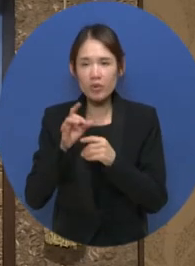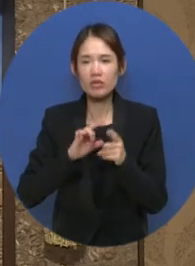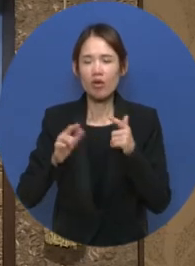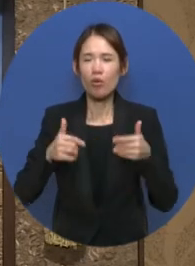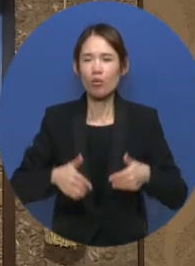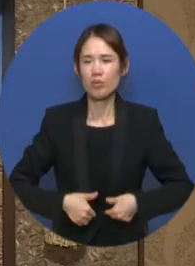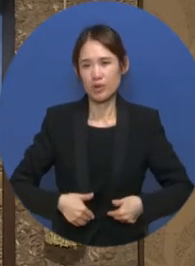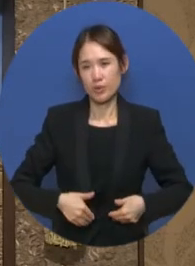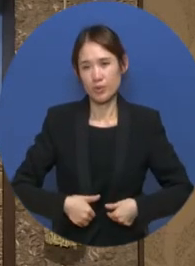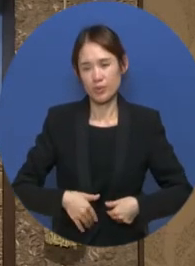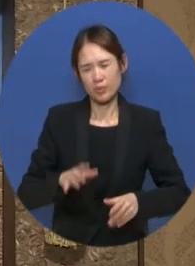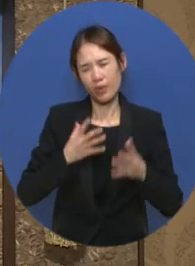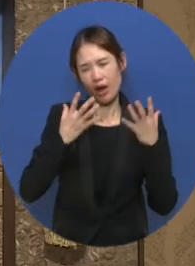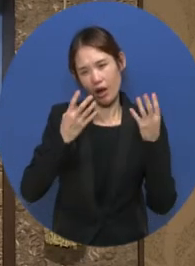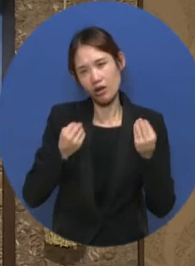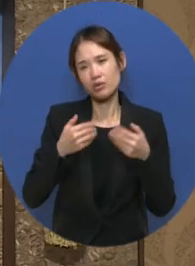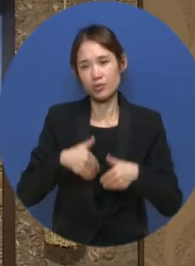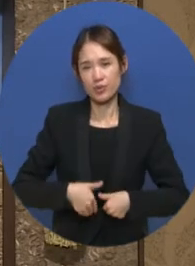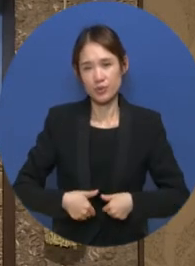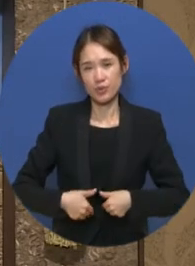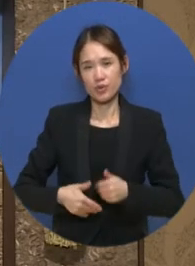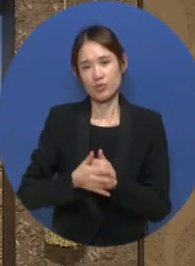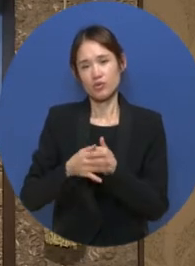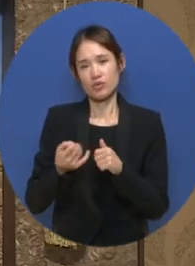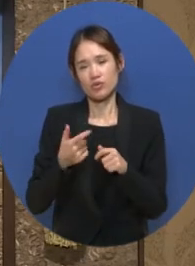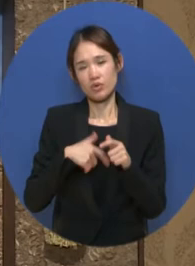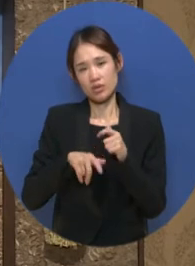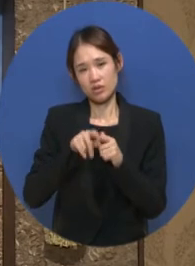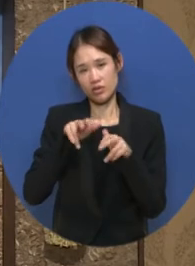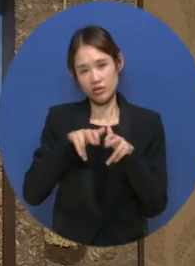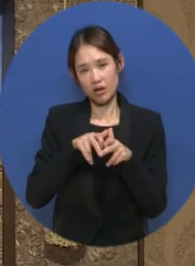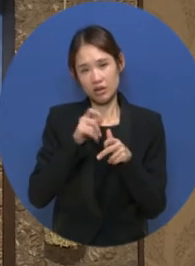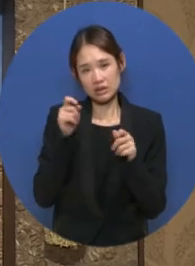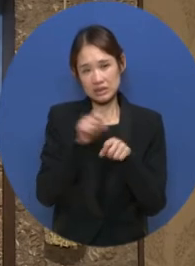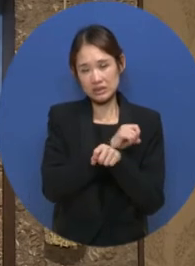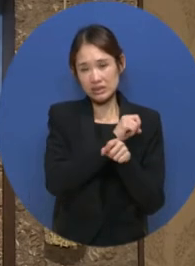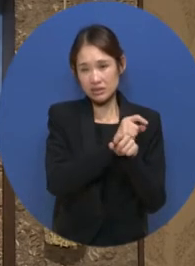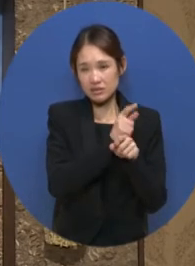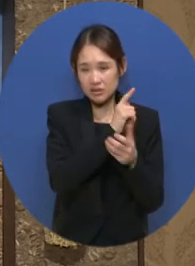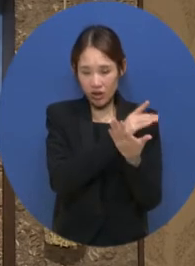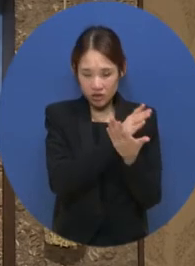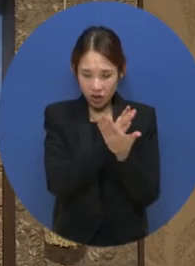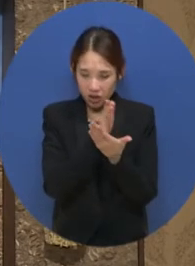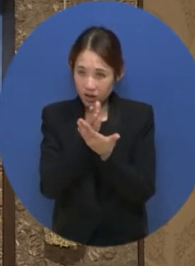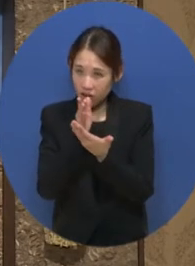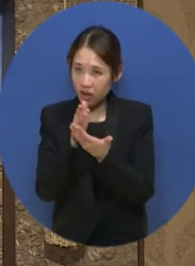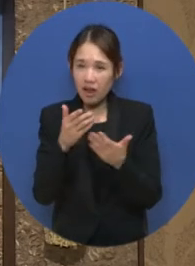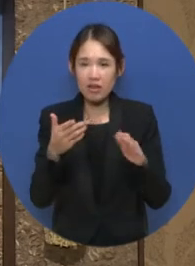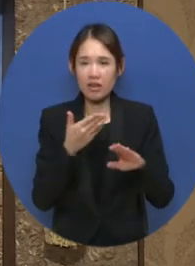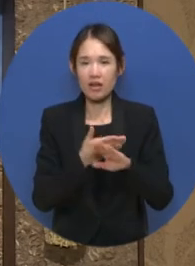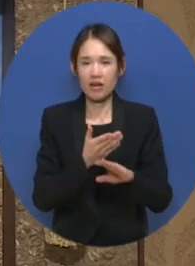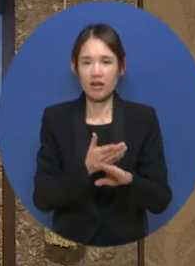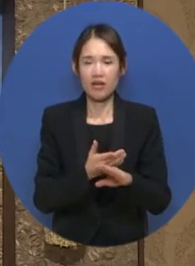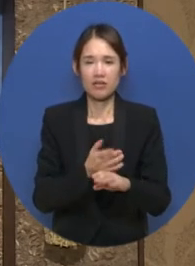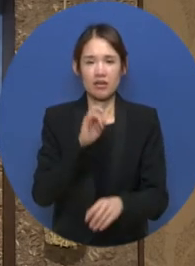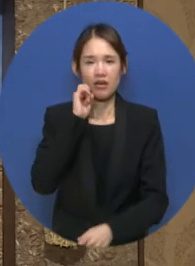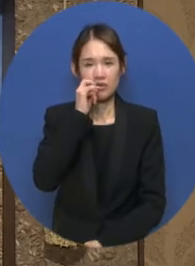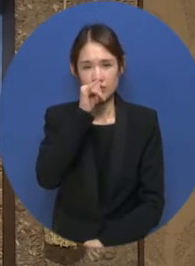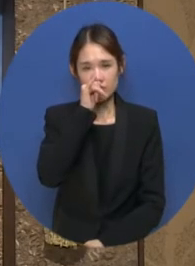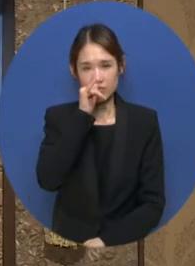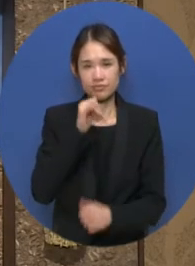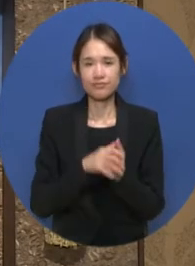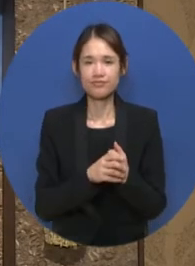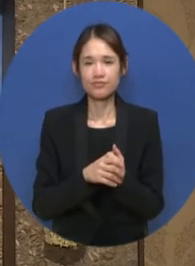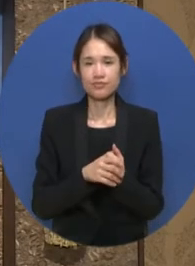많은 숫자가 있어야 되구요 또 이제 장의 특성별로 특성이 조금 있기 때문에 그런 어려움도 있습니다 그리고